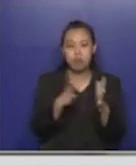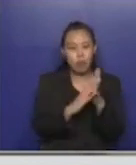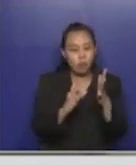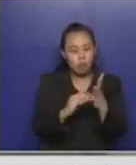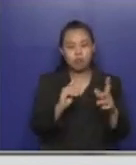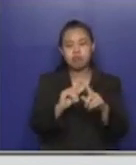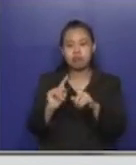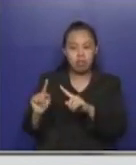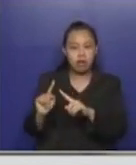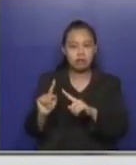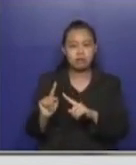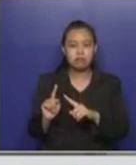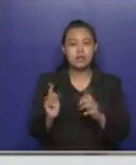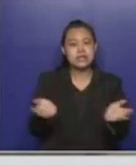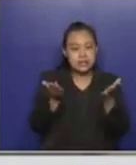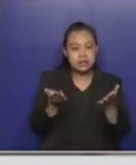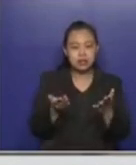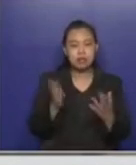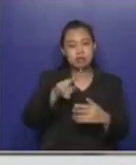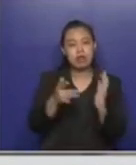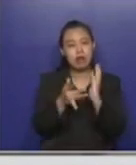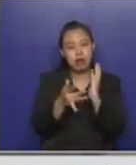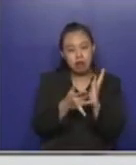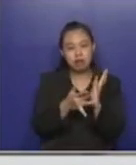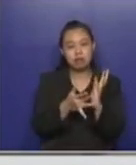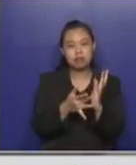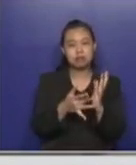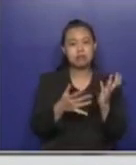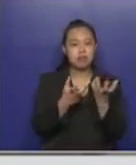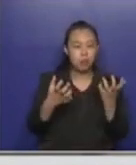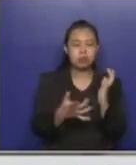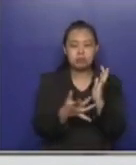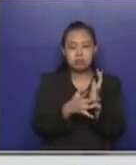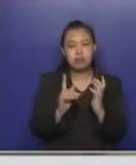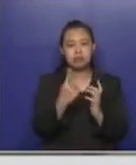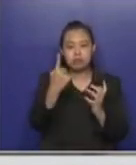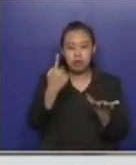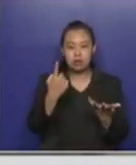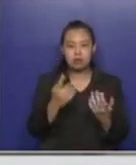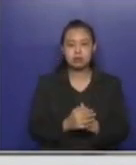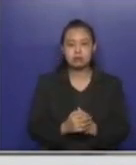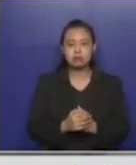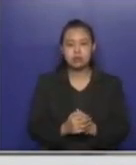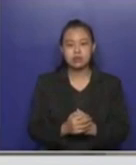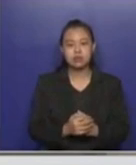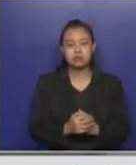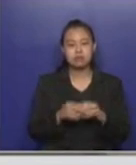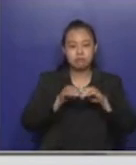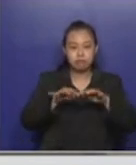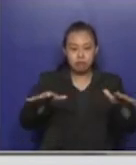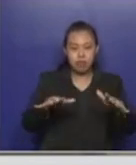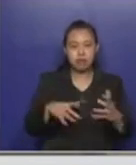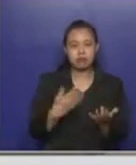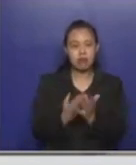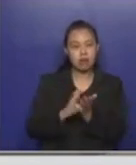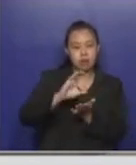างการส่งเสริมการใช้เทคโนโลยีและนวัตกรรมหรือเรื่องการขยายเงินการลง